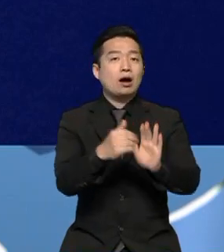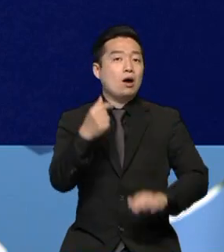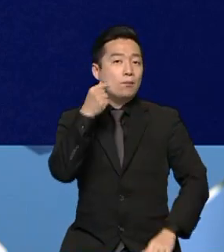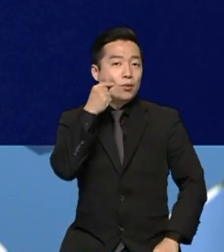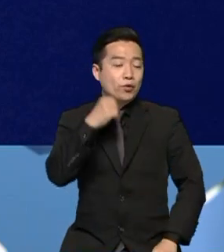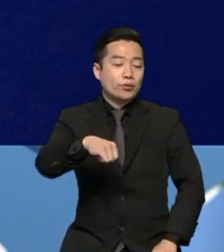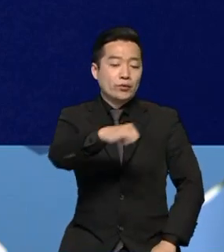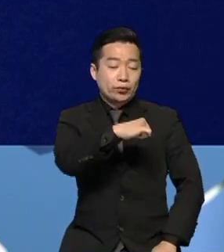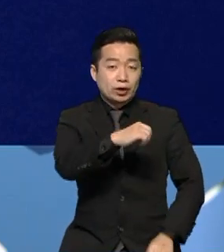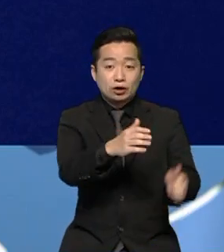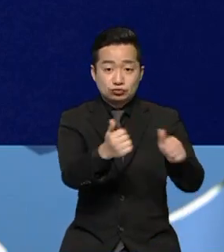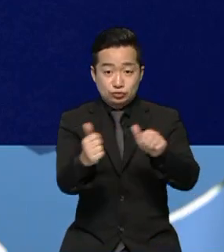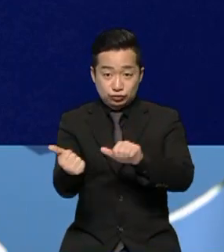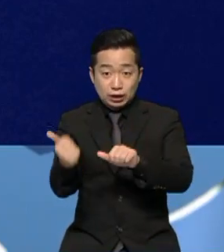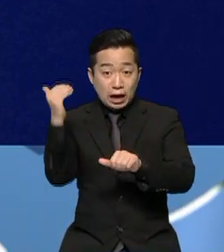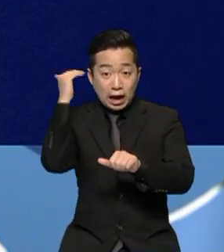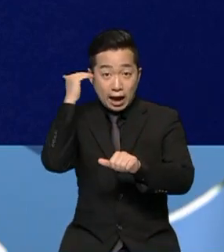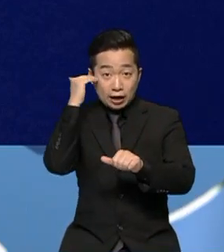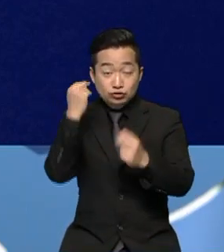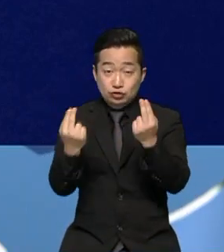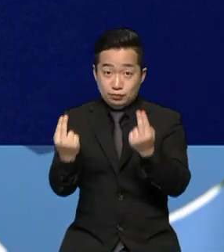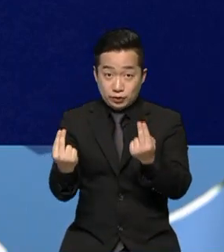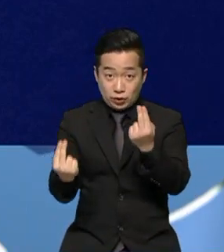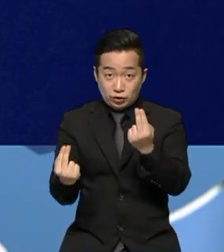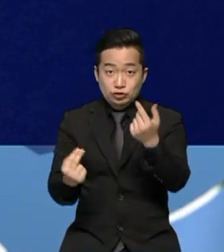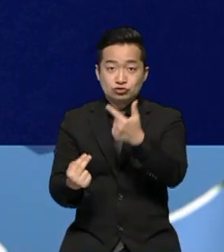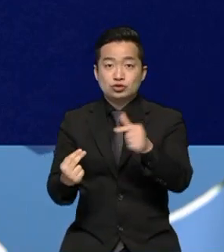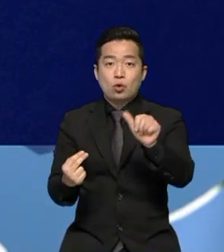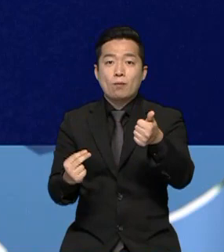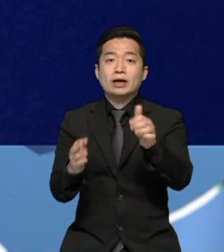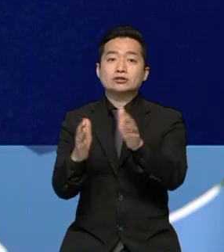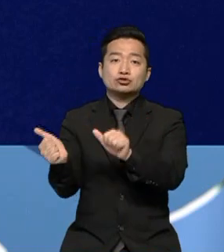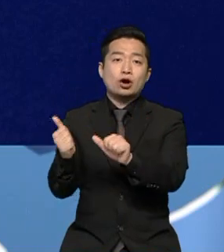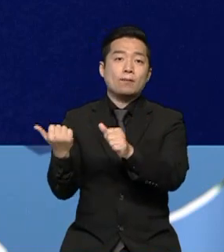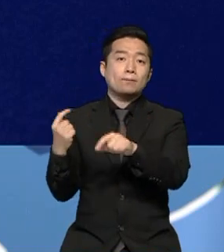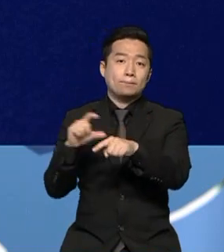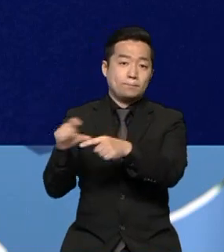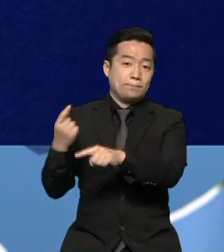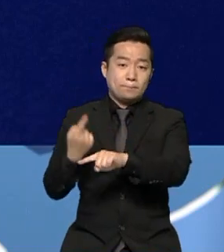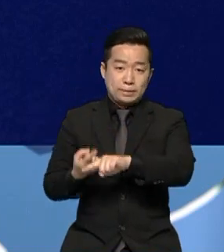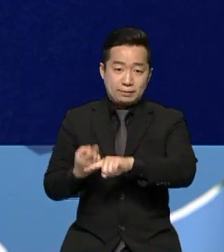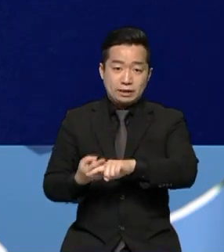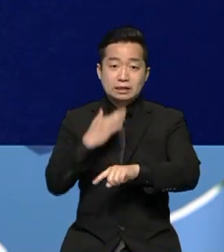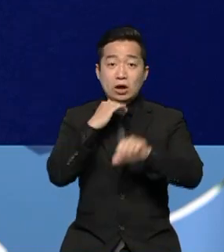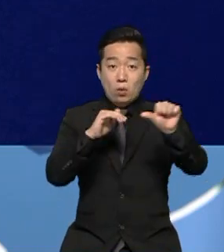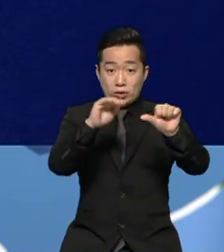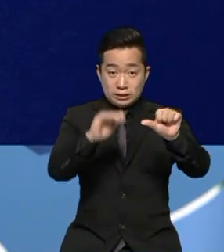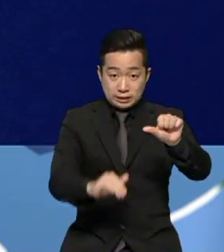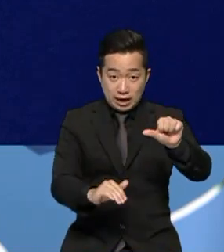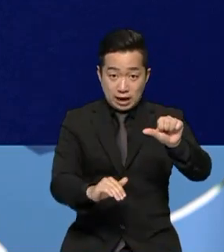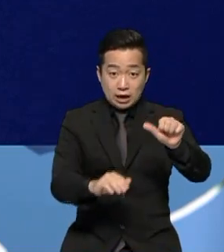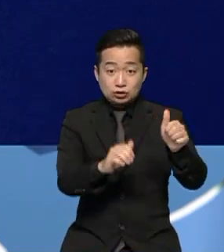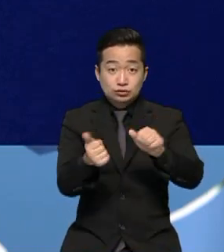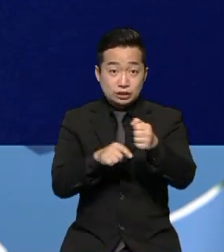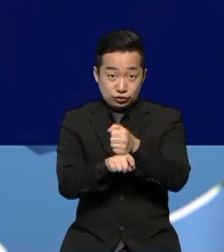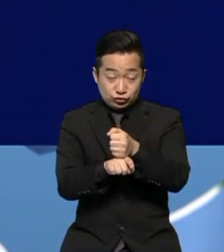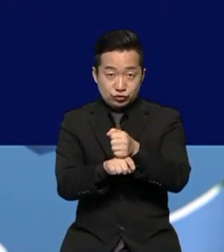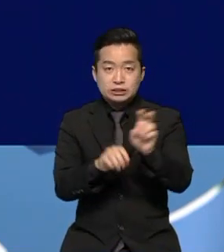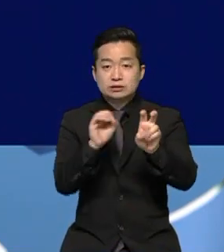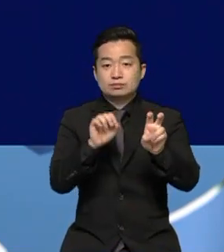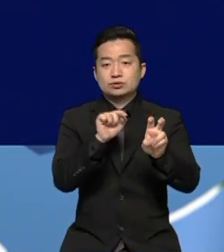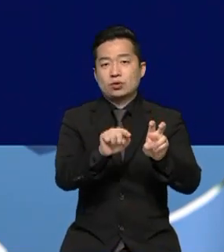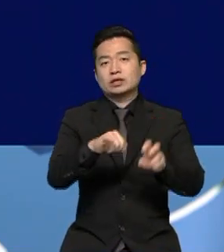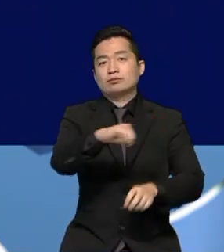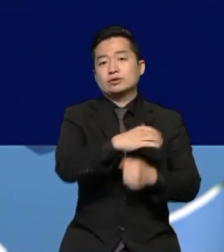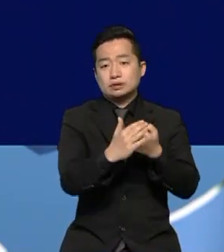대입해 보면요 매년 6,500명 사망으로 계산됩니다 5세 미만 아동 사망의 20%도 다재 내성